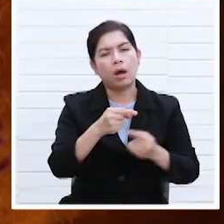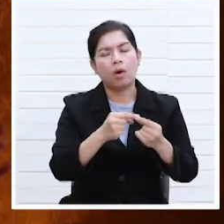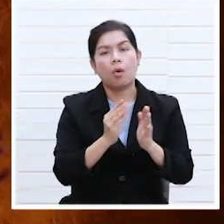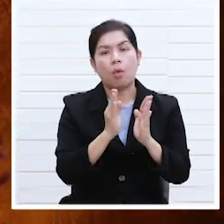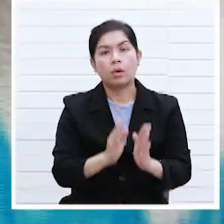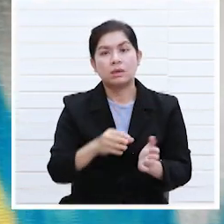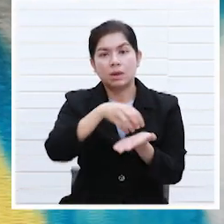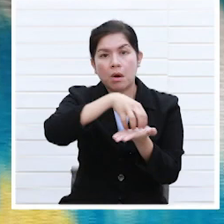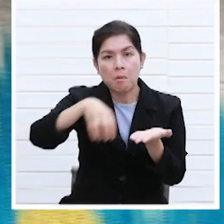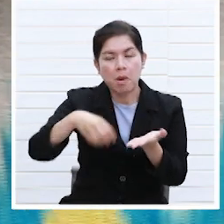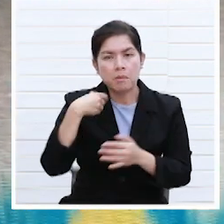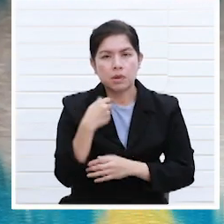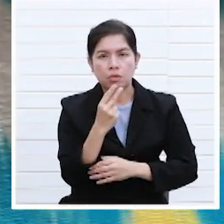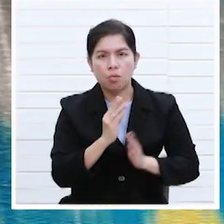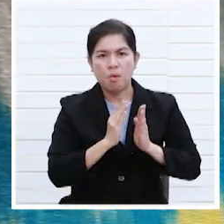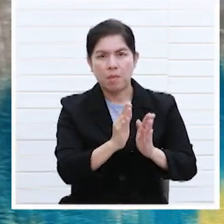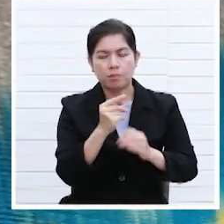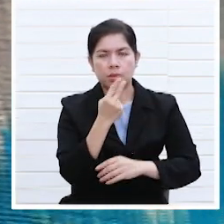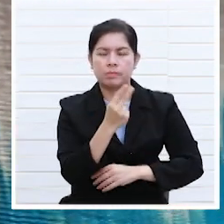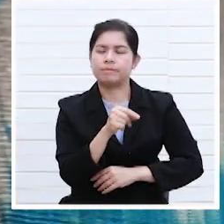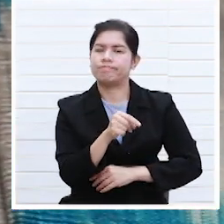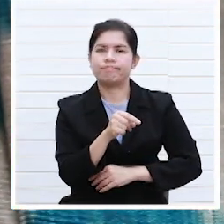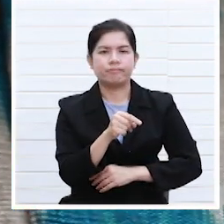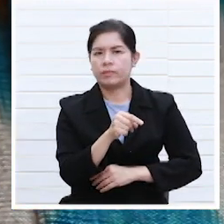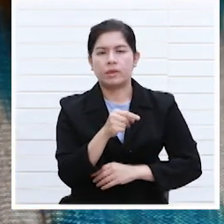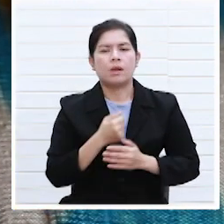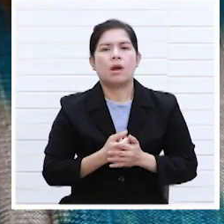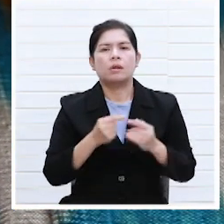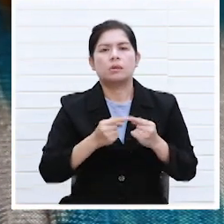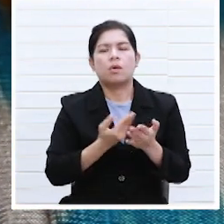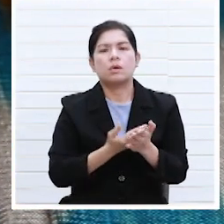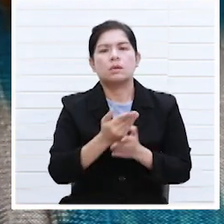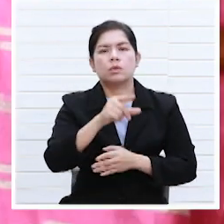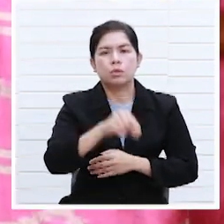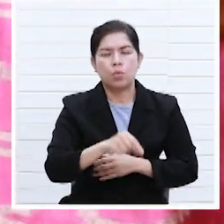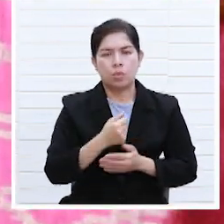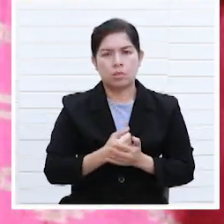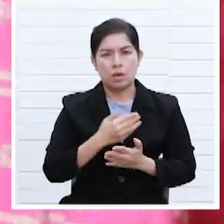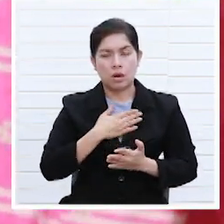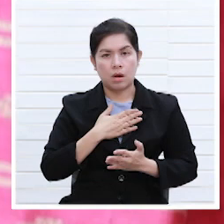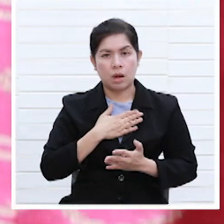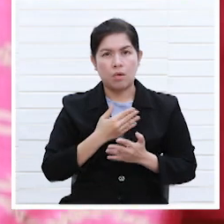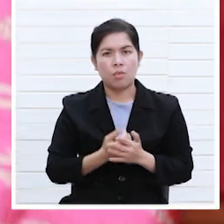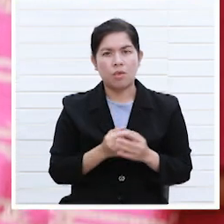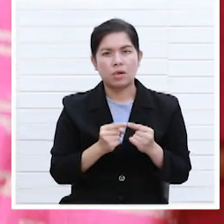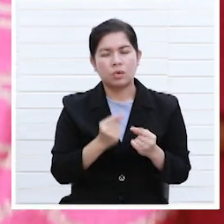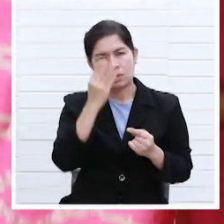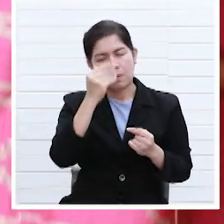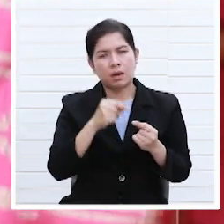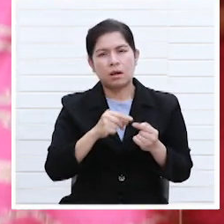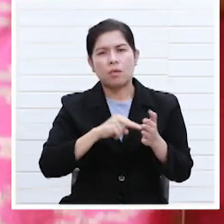าเราอีก ใช่ทีนี้เขาซื้อถูกไงเขากดราคาก ดราคาละ คือเรากดราคาไม่ได้สงส